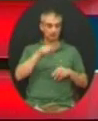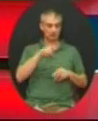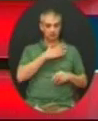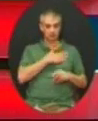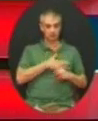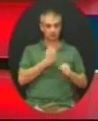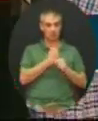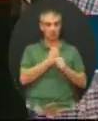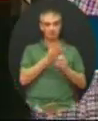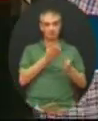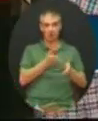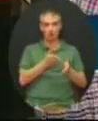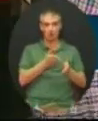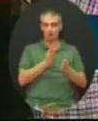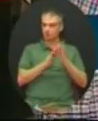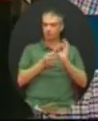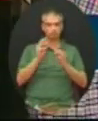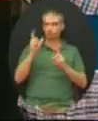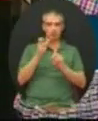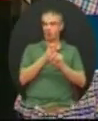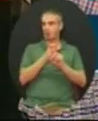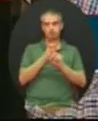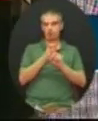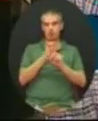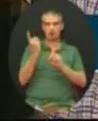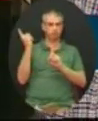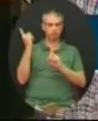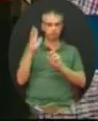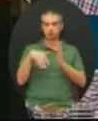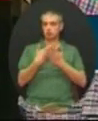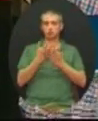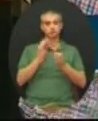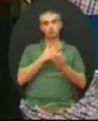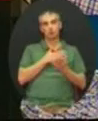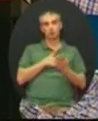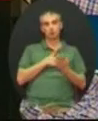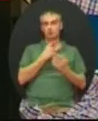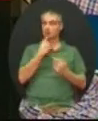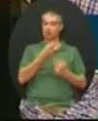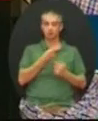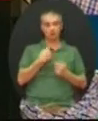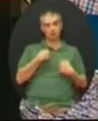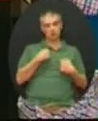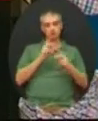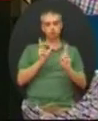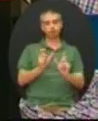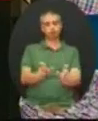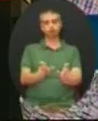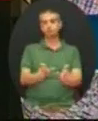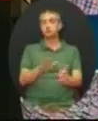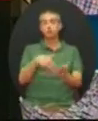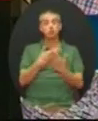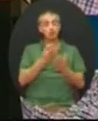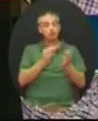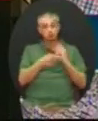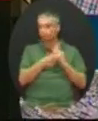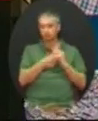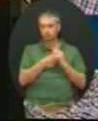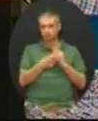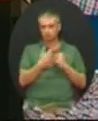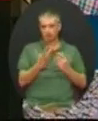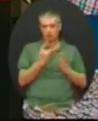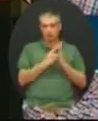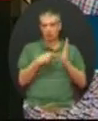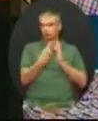רוצה לפעול בדרך מסוימת, בית המשפט לא בלם אותה, ויועץ משפטי מבקש לבוא ולומר, אני עוצר אתכם, את היועץ המשפטי, קודם כל אין שום